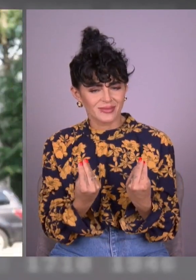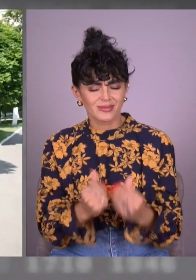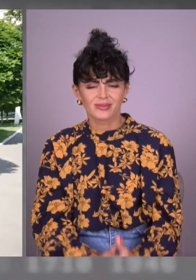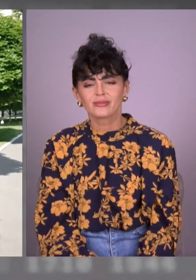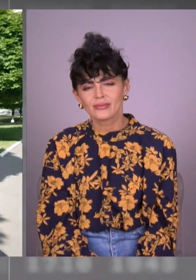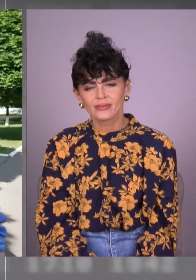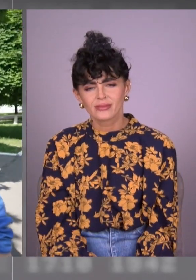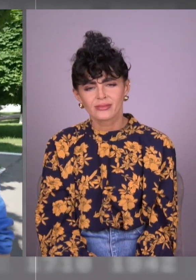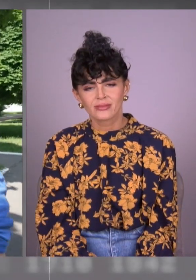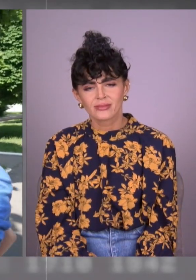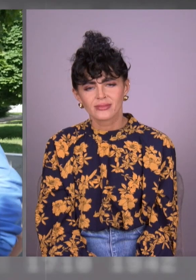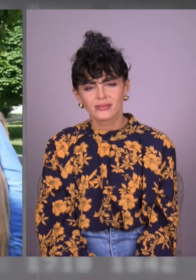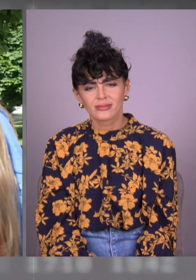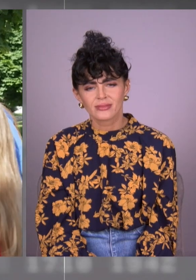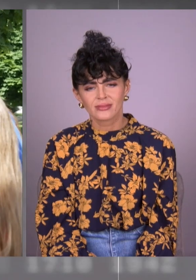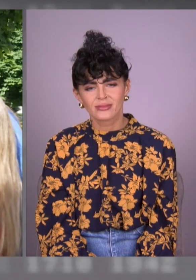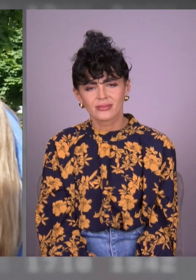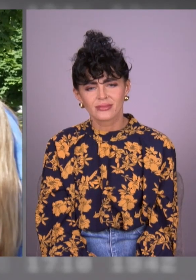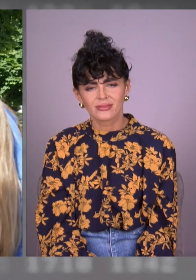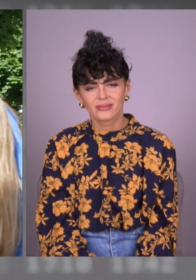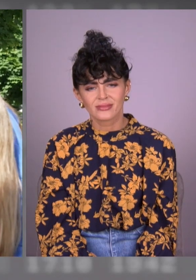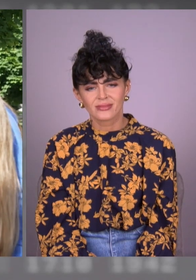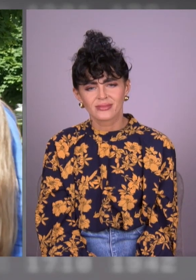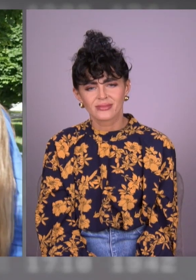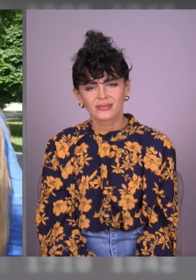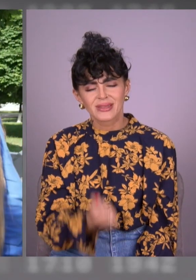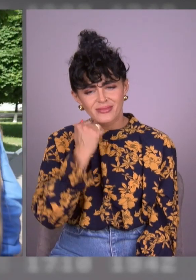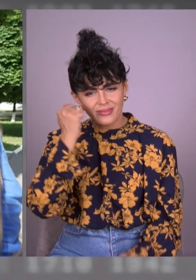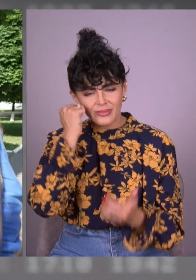Так. Давай, п'ятерик. Оп, давай. Дякую вам.